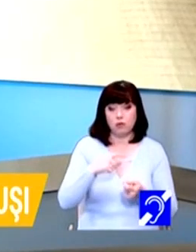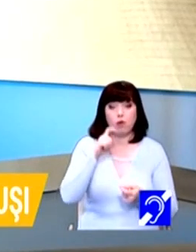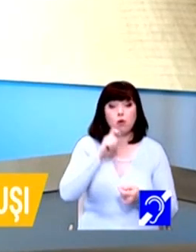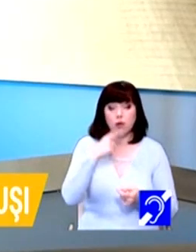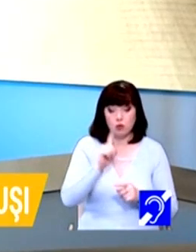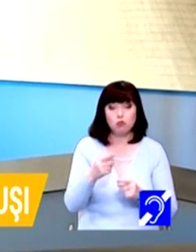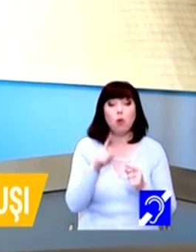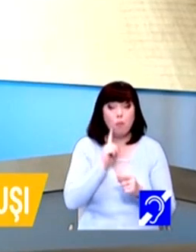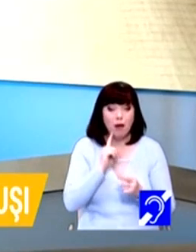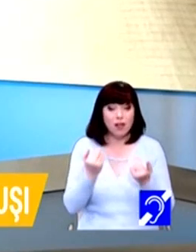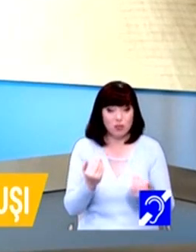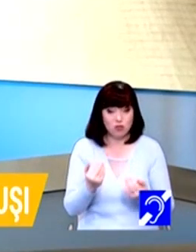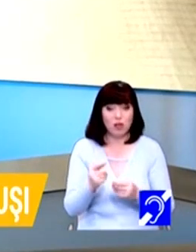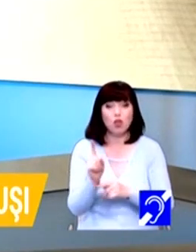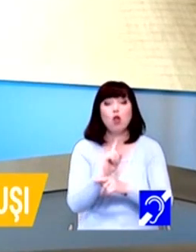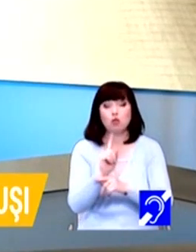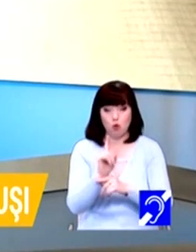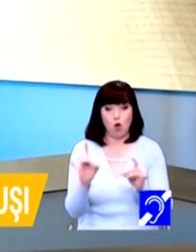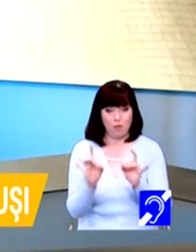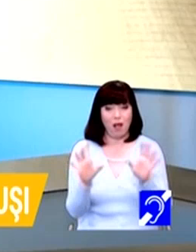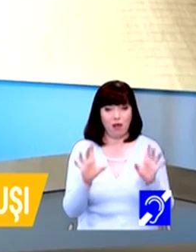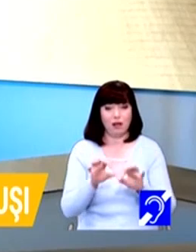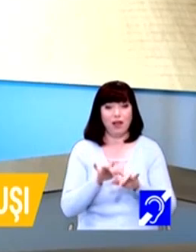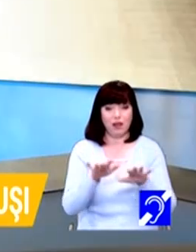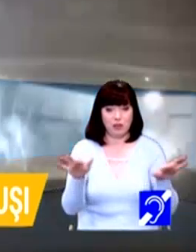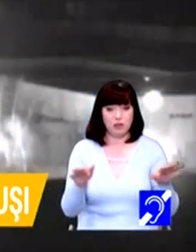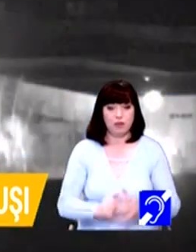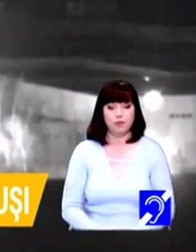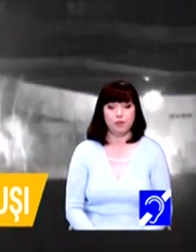că în prezent nivelul radiației este în limitele normei.